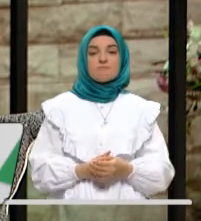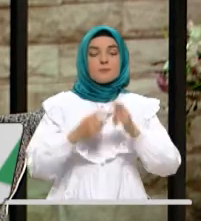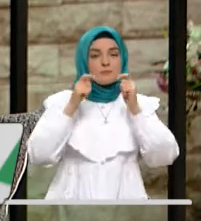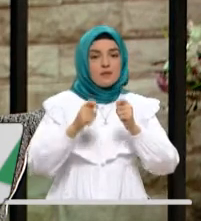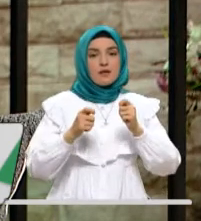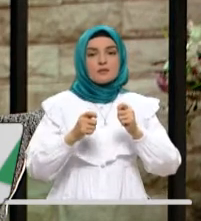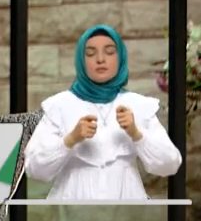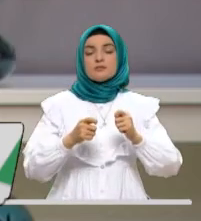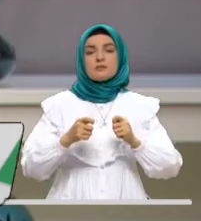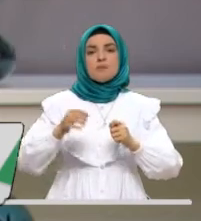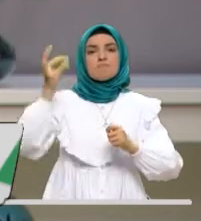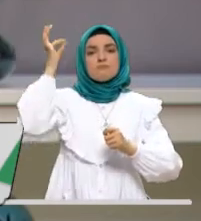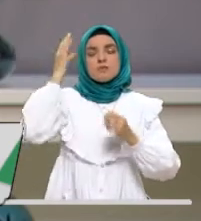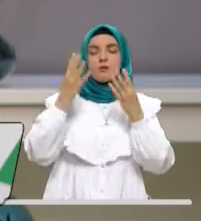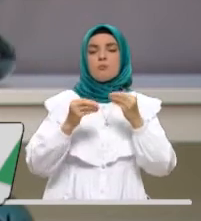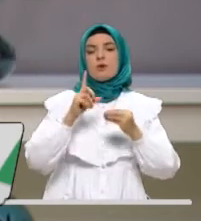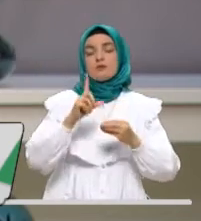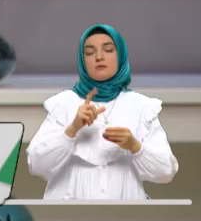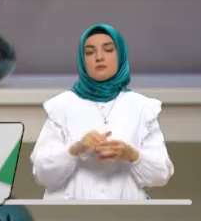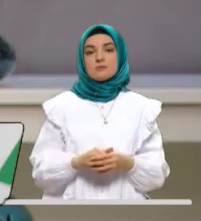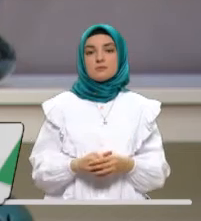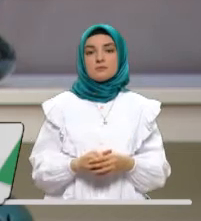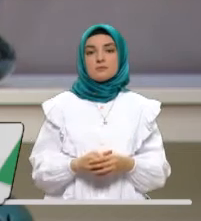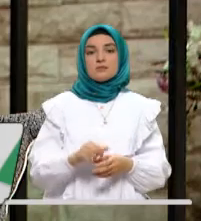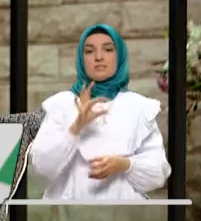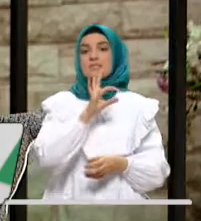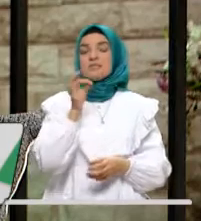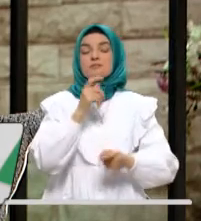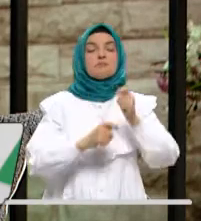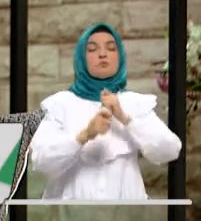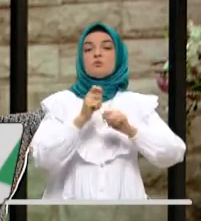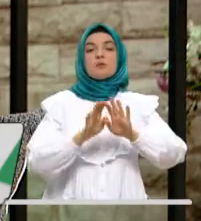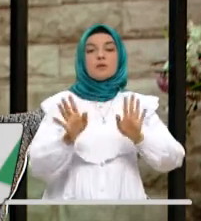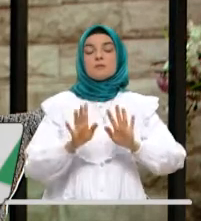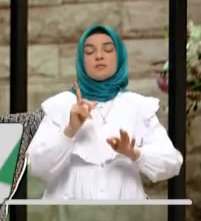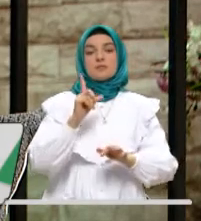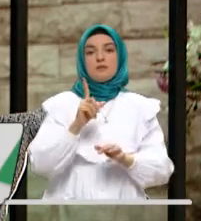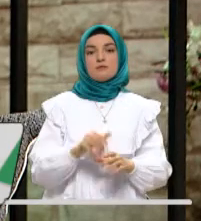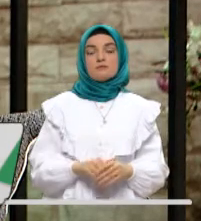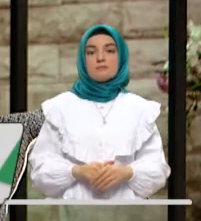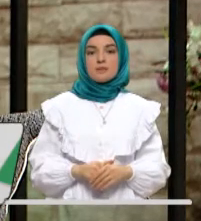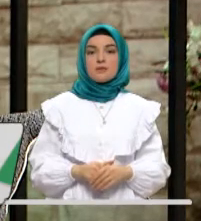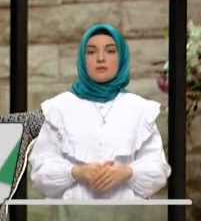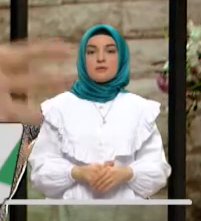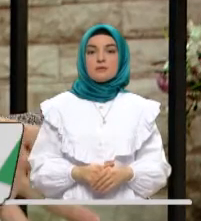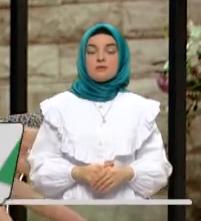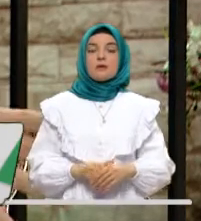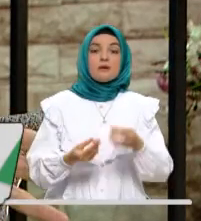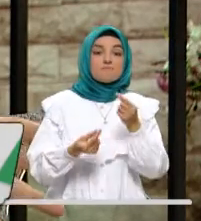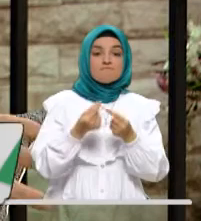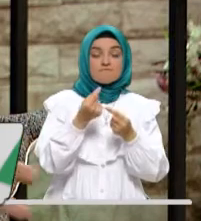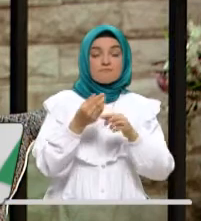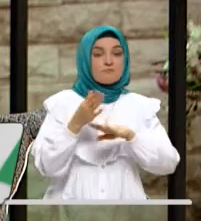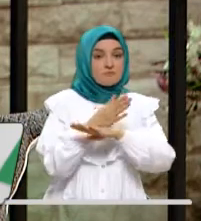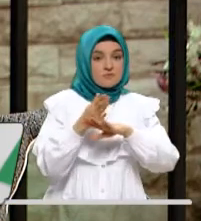duyarlı olmak lazım. Kullanılmaması mı yoksa alternatifi hiç var mı? Hiç kullanılmaması lazım. Yani belirttiğim gibi bitkisel de olsa hani bitkisel yumuşatıcılar